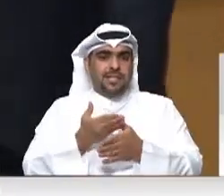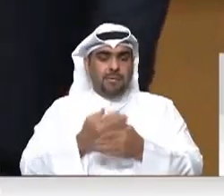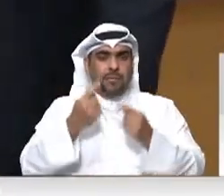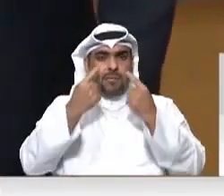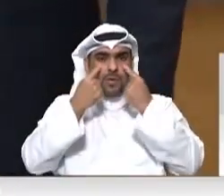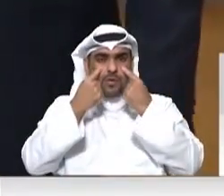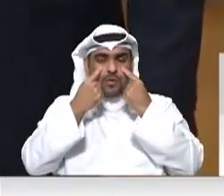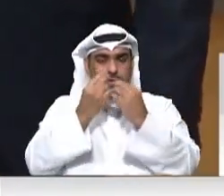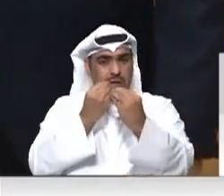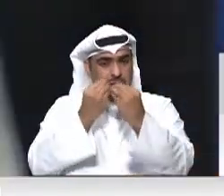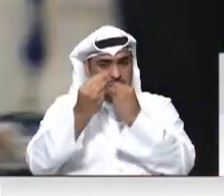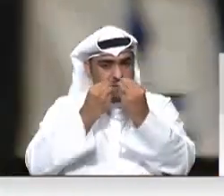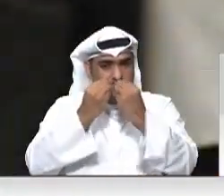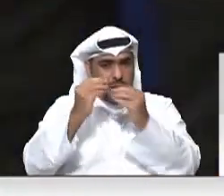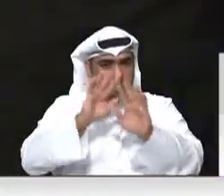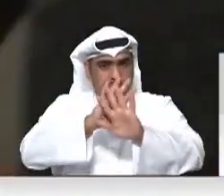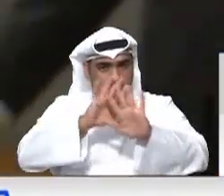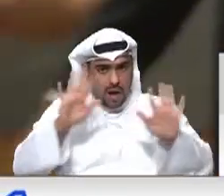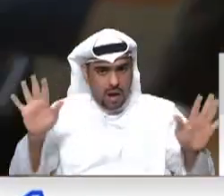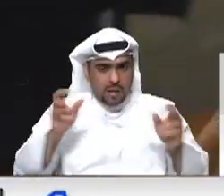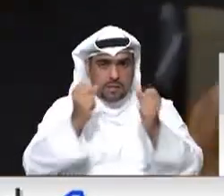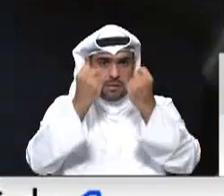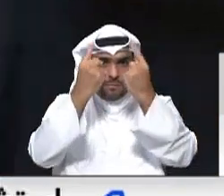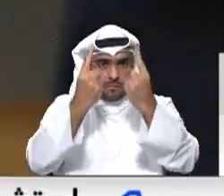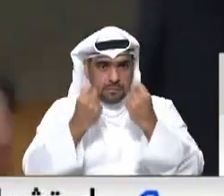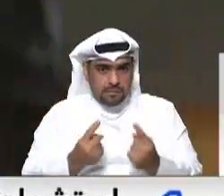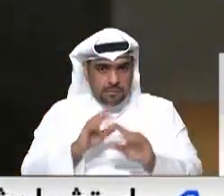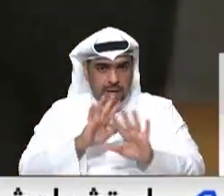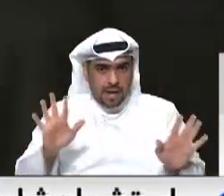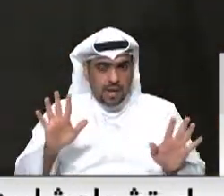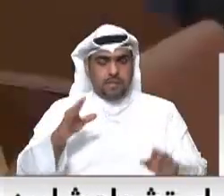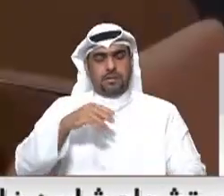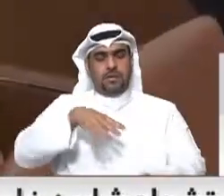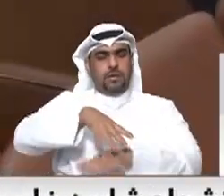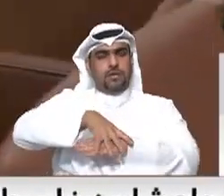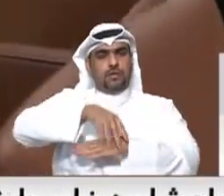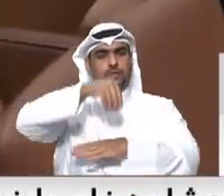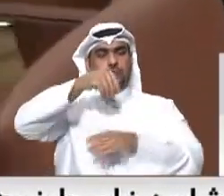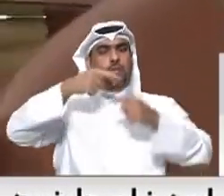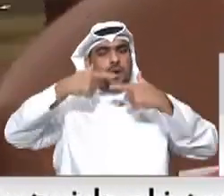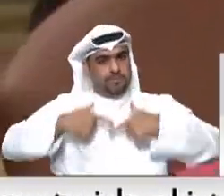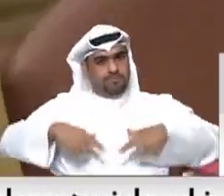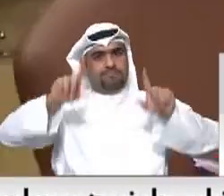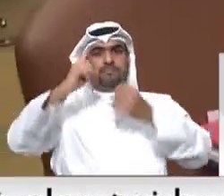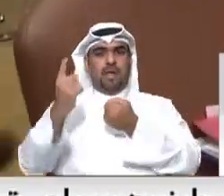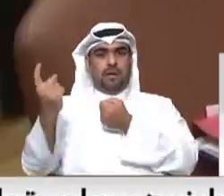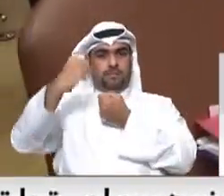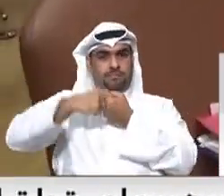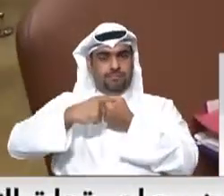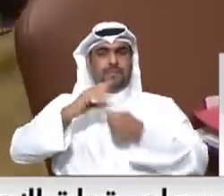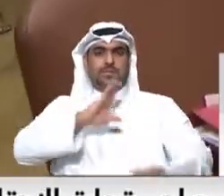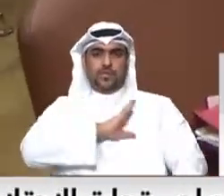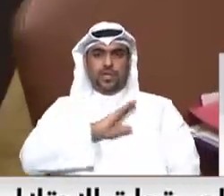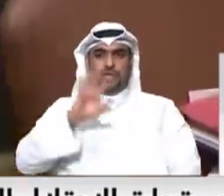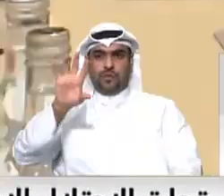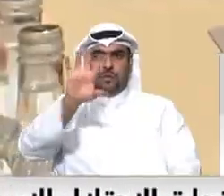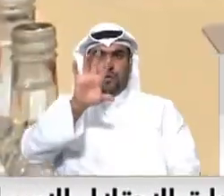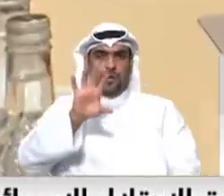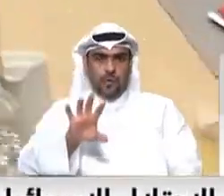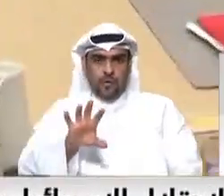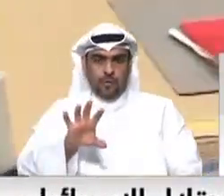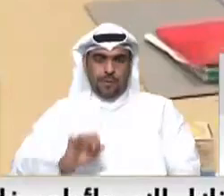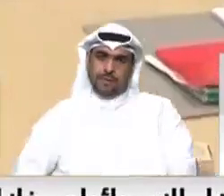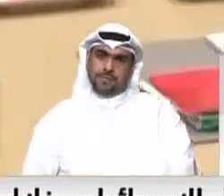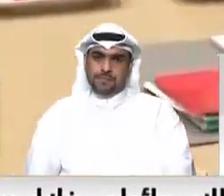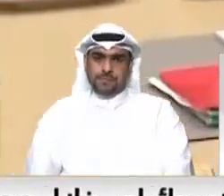الاجتماع سيجري على هامش قمة زعماء دول الناتو الأسبوع القادم، وسيكون خطوة مهمة باتجاه عضوية